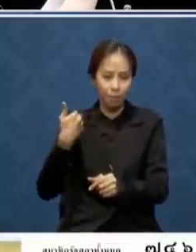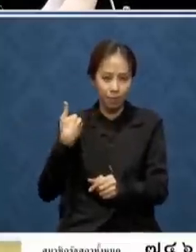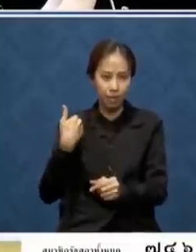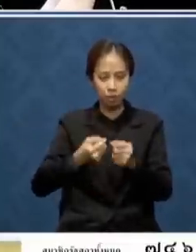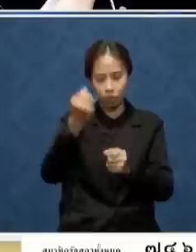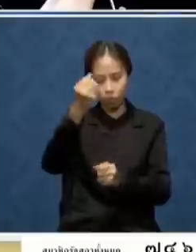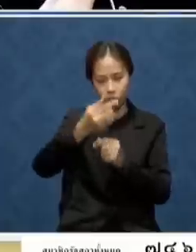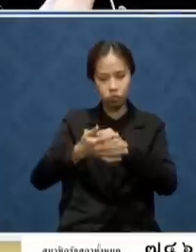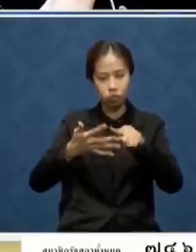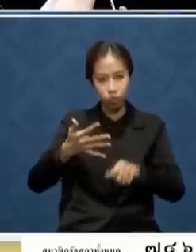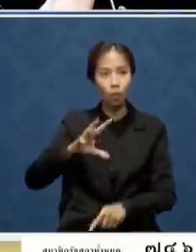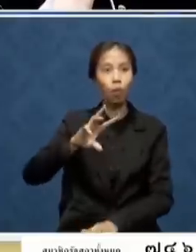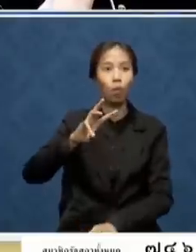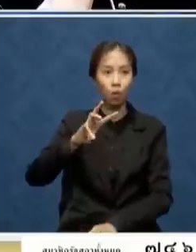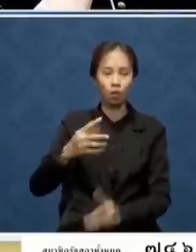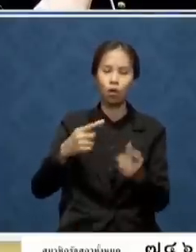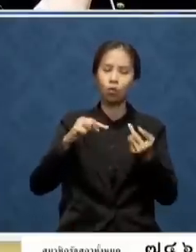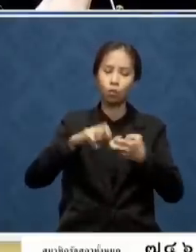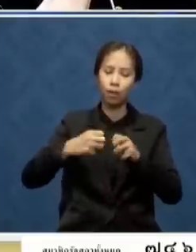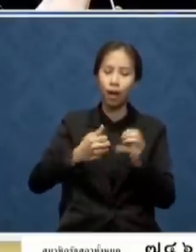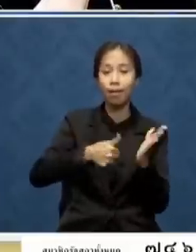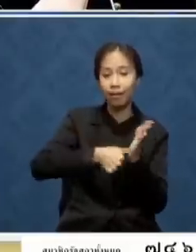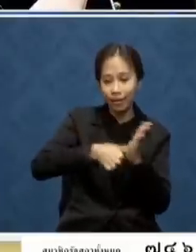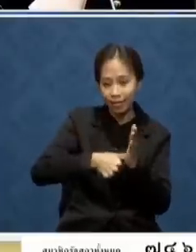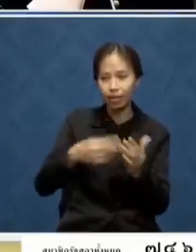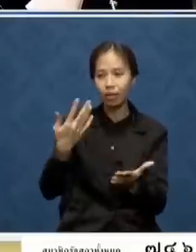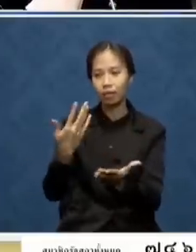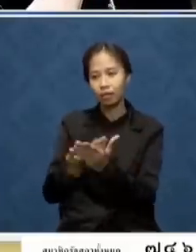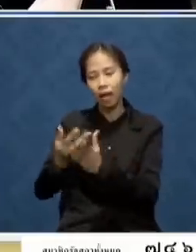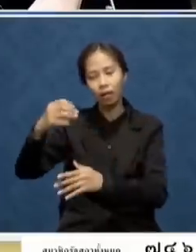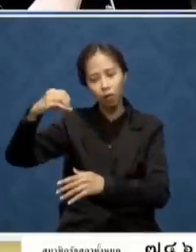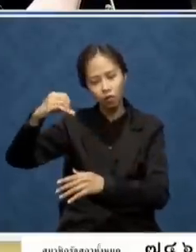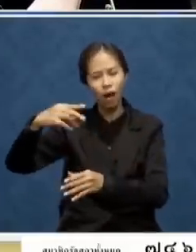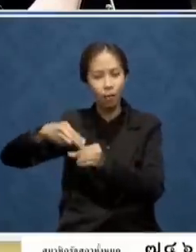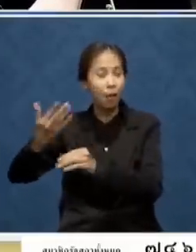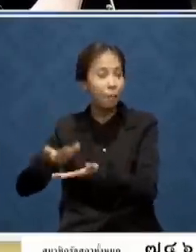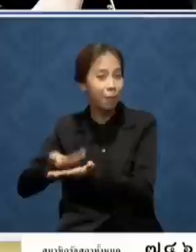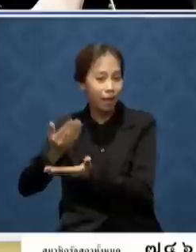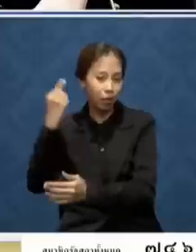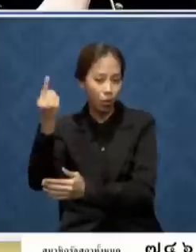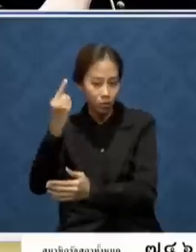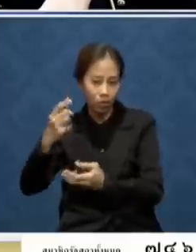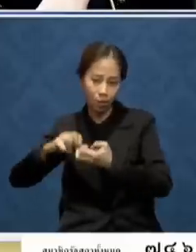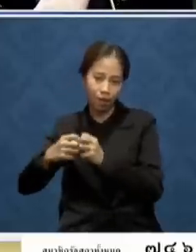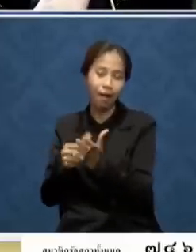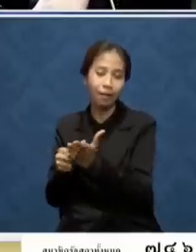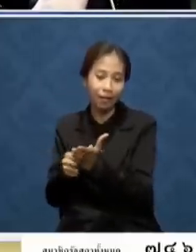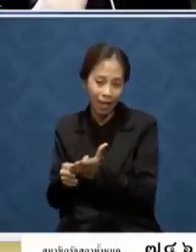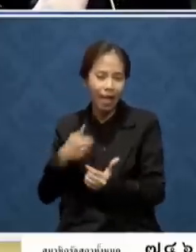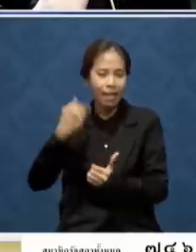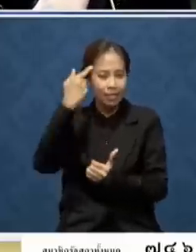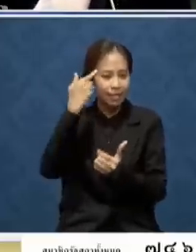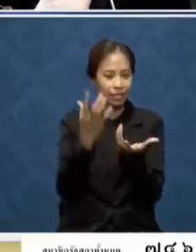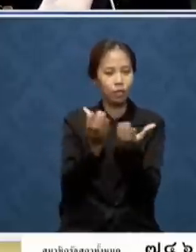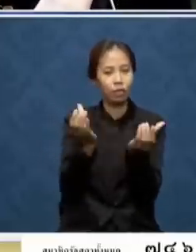6เรื่องDigital walletแก้ปัญหาหนี้สินลดค่าใช้จ่ายพลังงานสร้างรายได้จากการท่องเที่ยวแก้ปัญหาความเห็นต่างของรัฐธรรมนูญฟื้นฟู